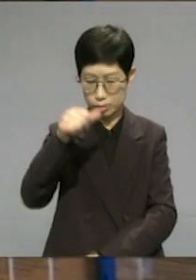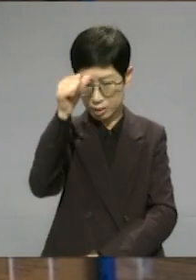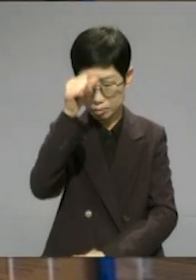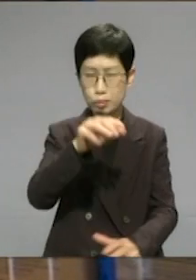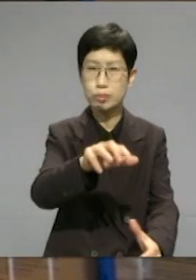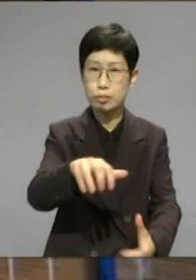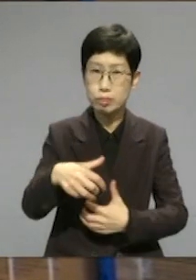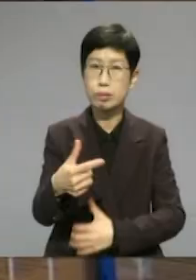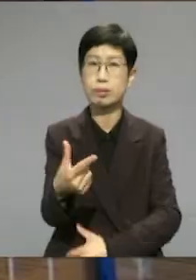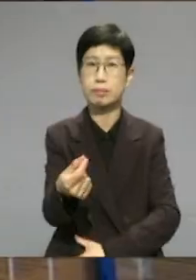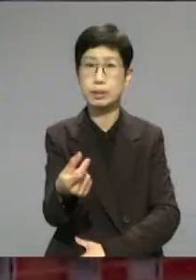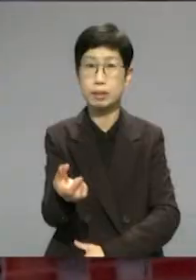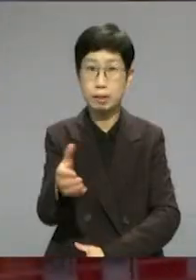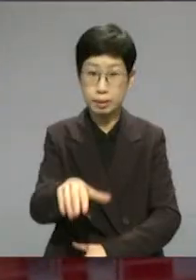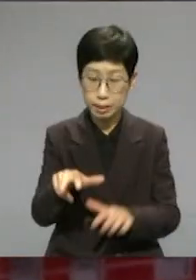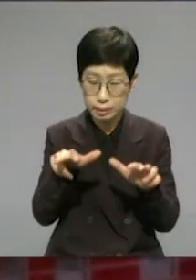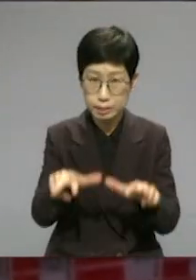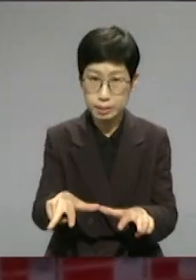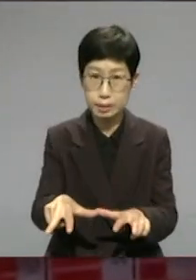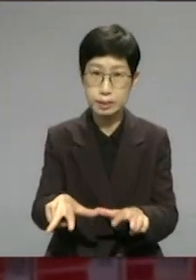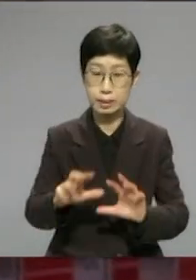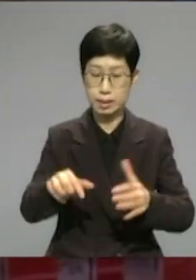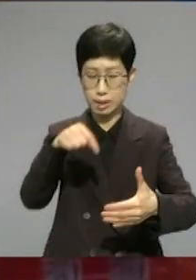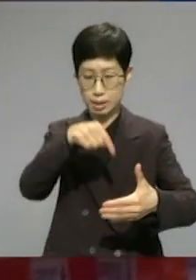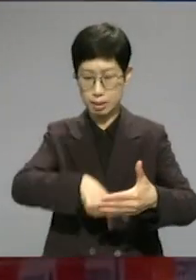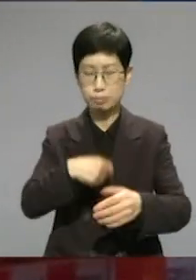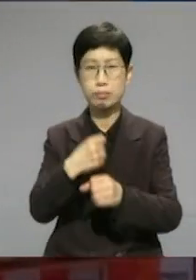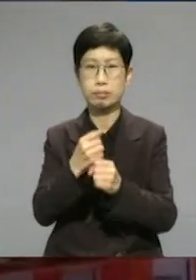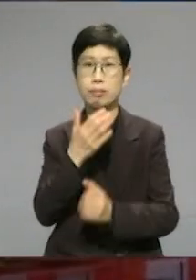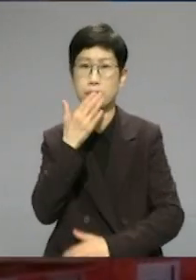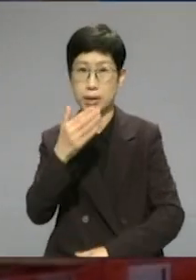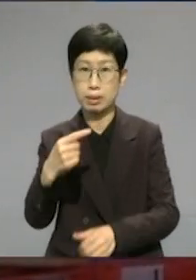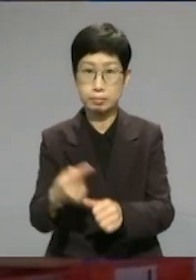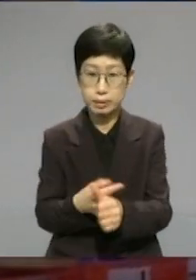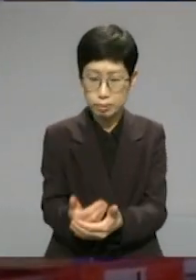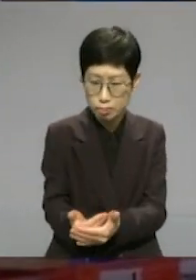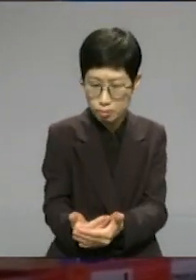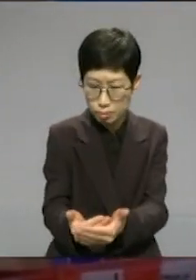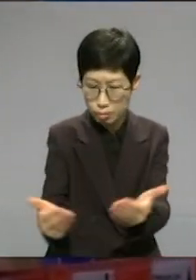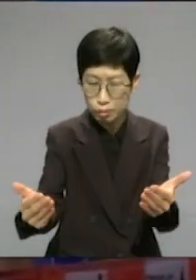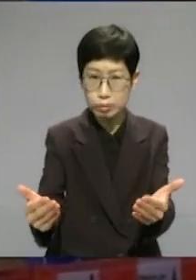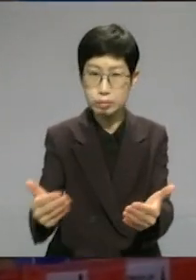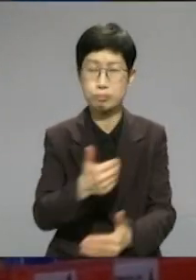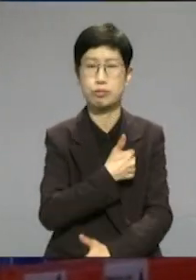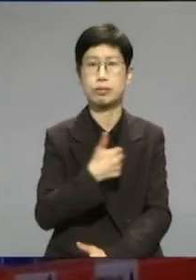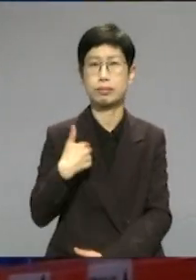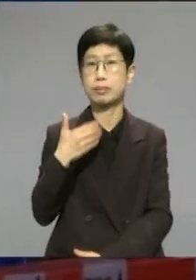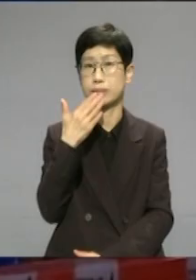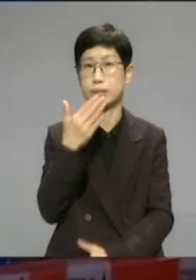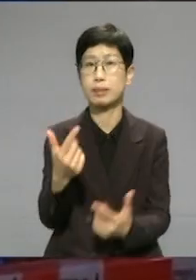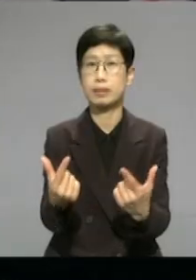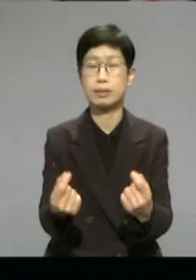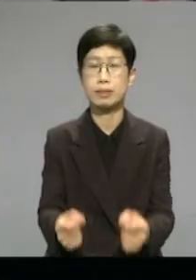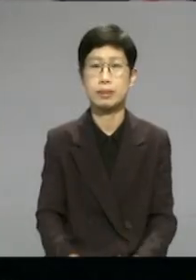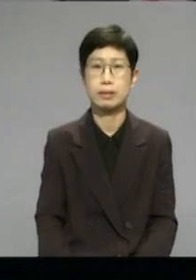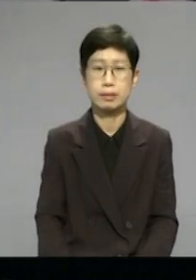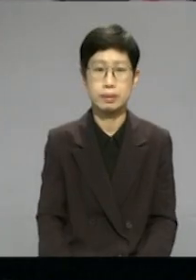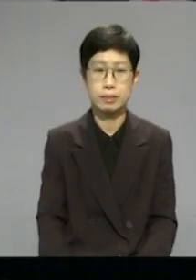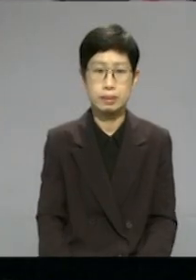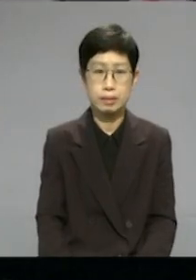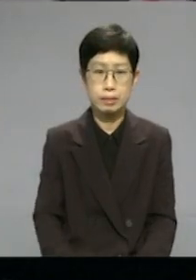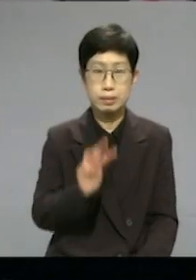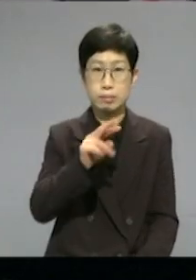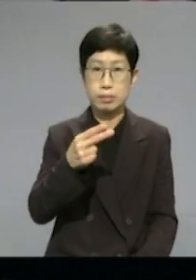인도로부터 수입했는데 이제 자체 생산할 수 있게 돼 공급에 숨통이 트일 것으로 기대됩니다. To